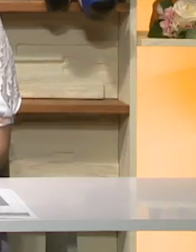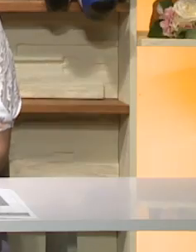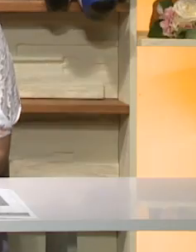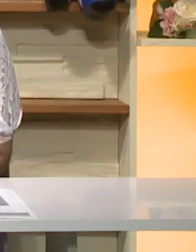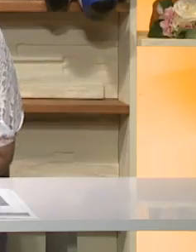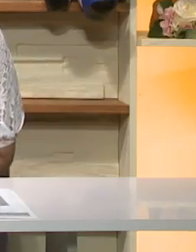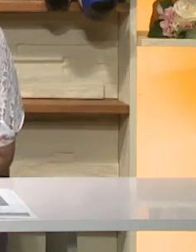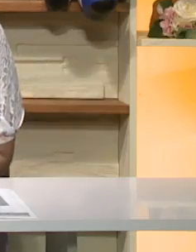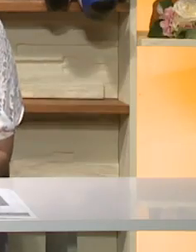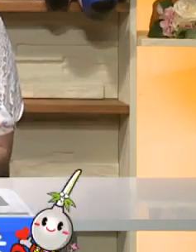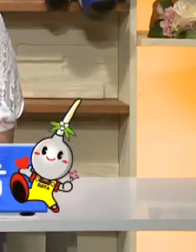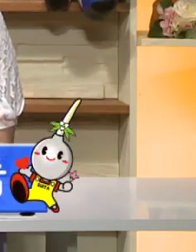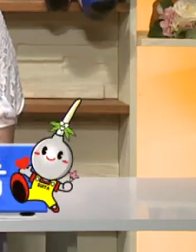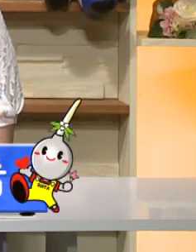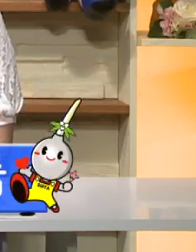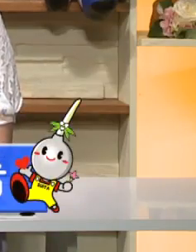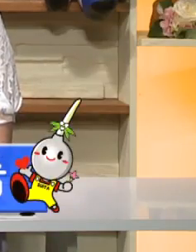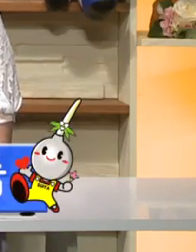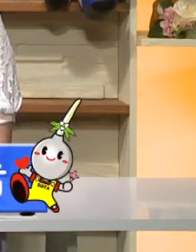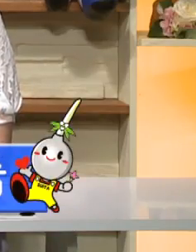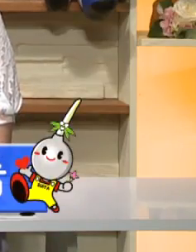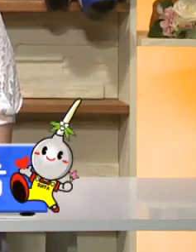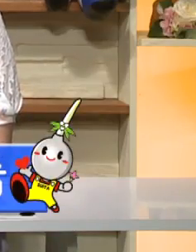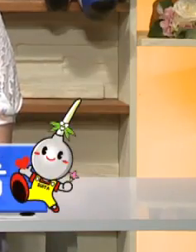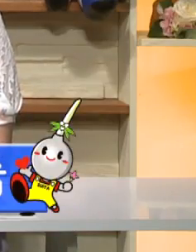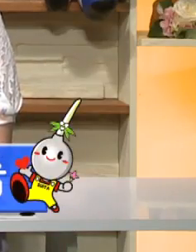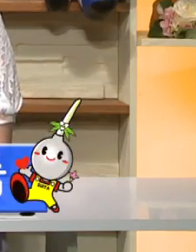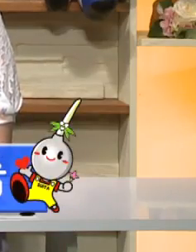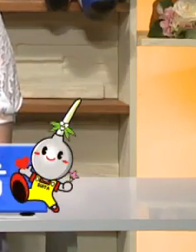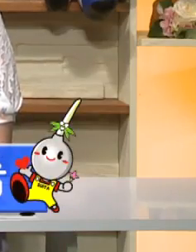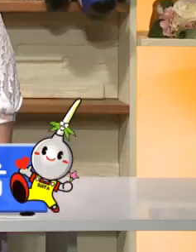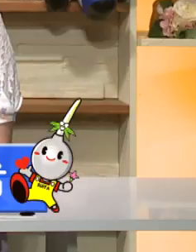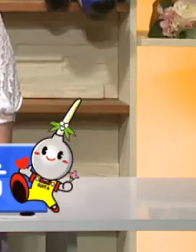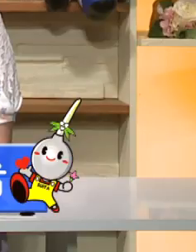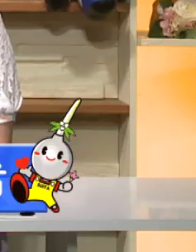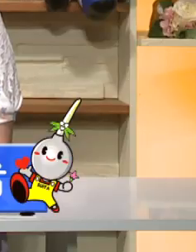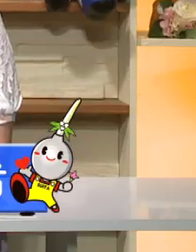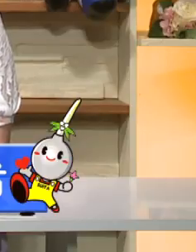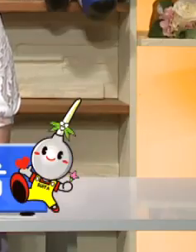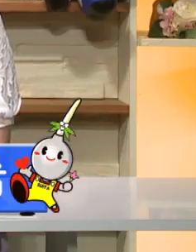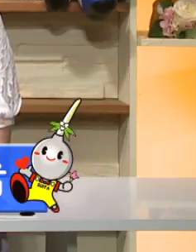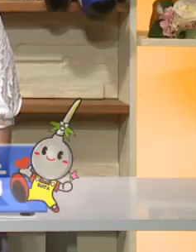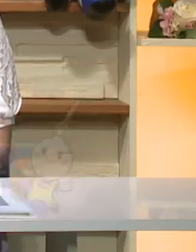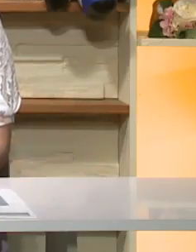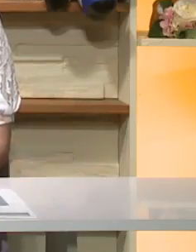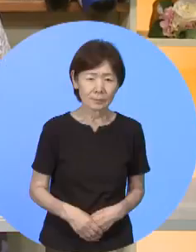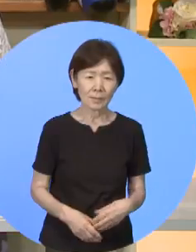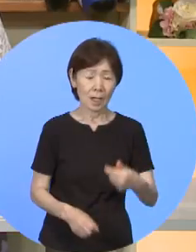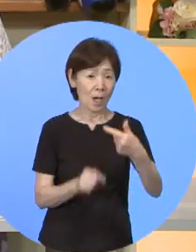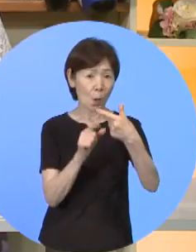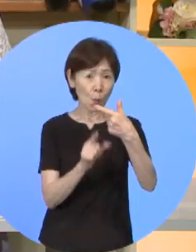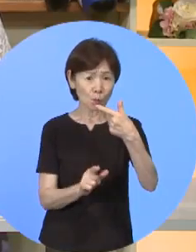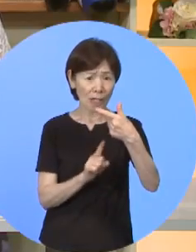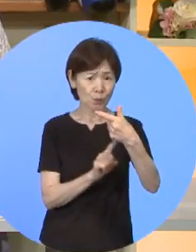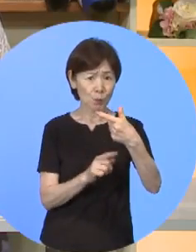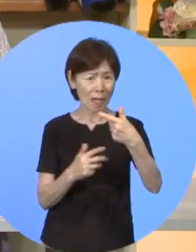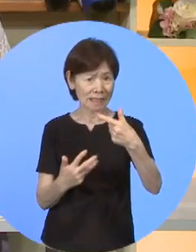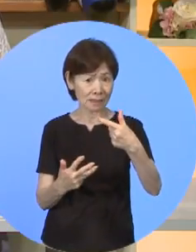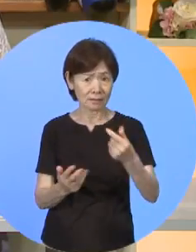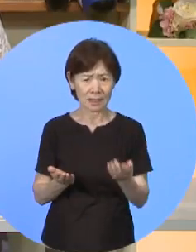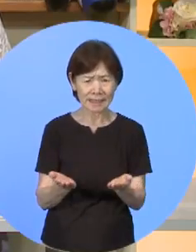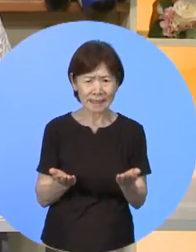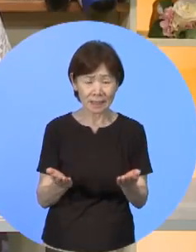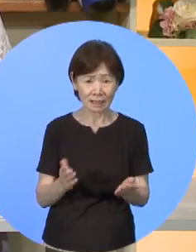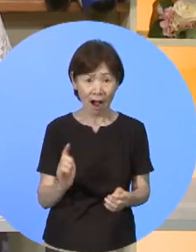皆さんこんにちは。お元気ですか？市民の皆さん、松本明憲です。 木戸優希です。 さて、6